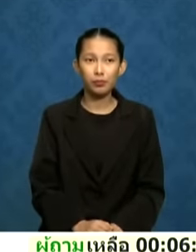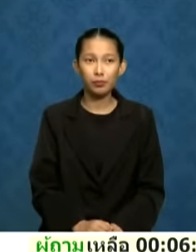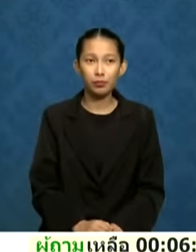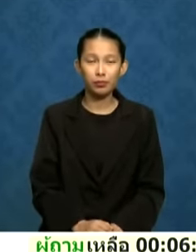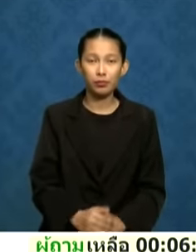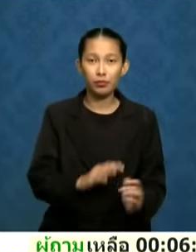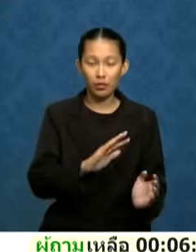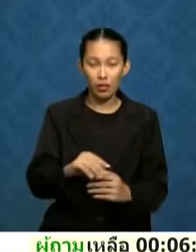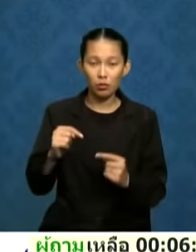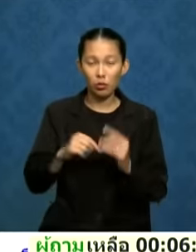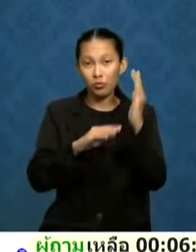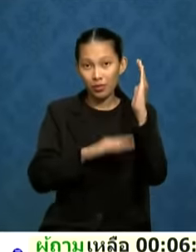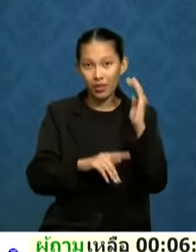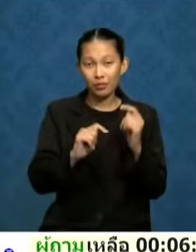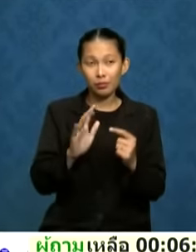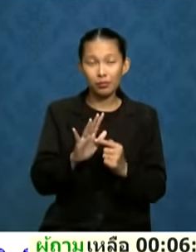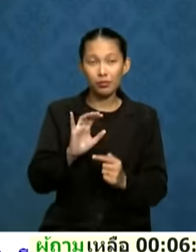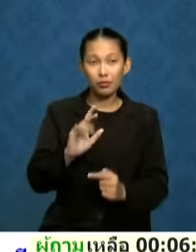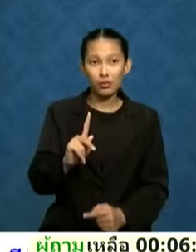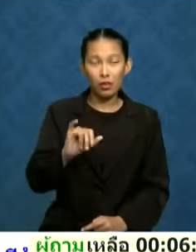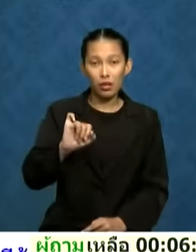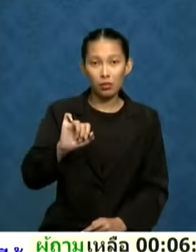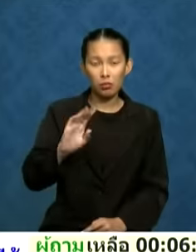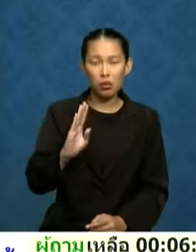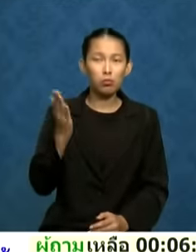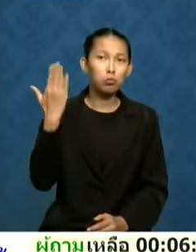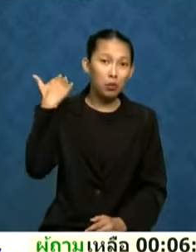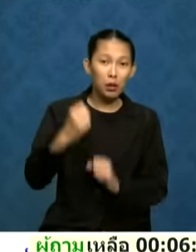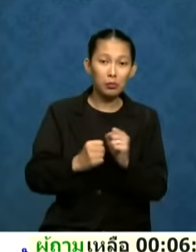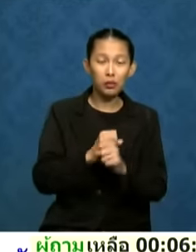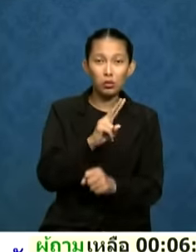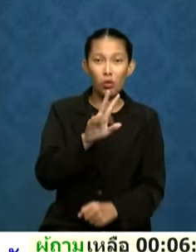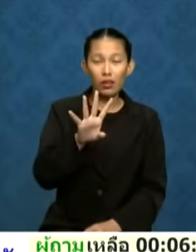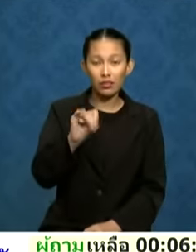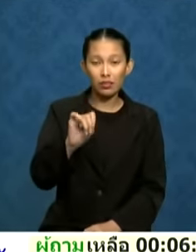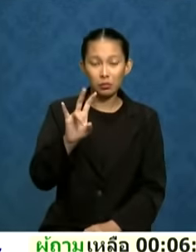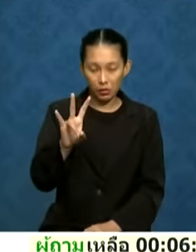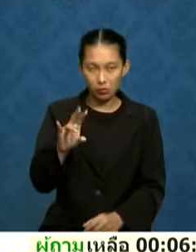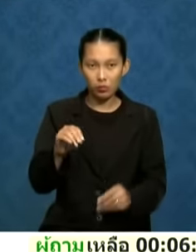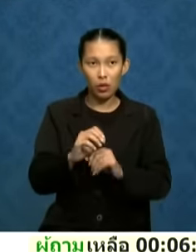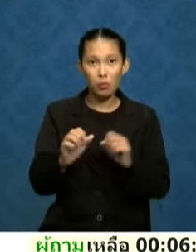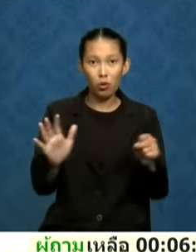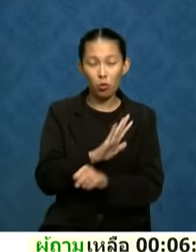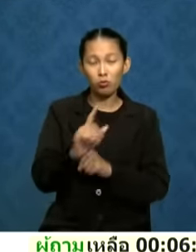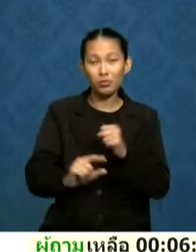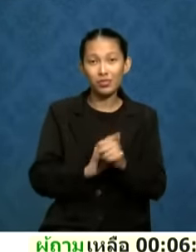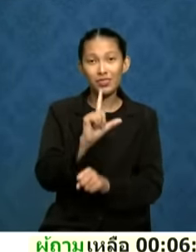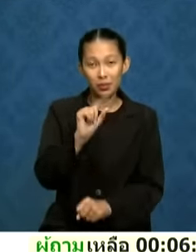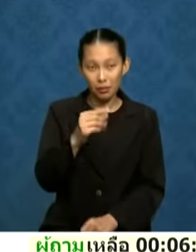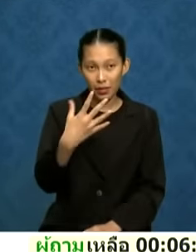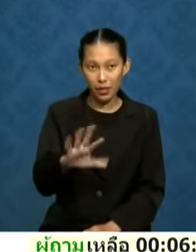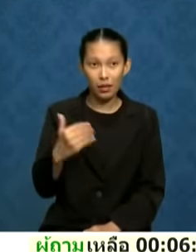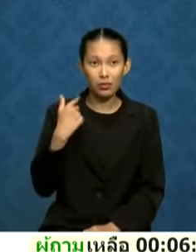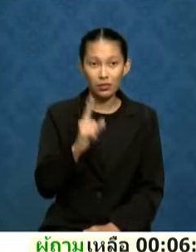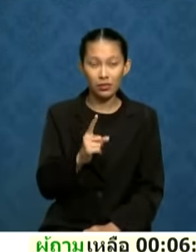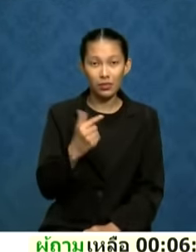เรื่องตากใบเกิดเมอปี 2,47จะคบ 20 ปีแล้วจากกับเรีนท่านว่าจริ ๆ มันม